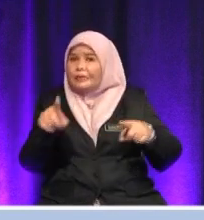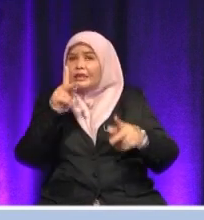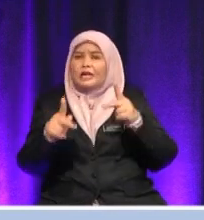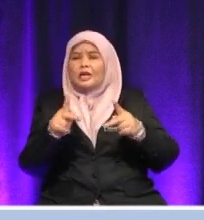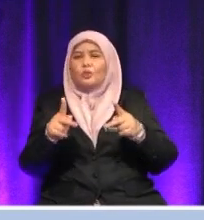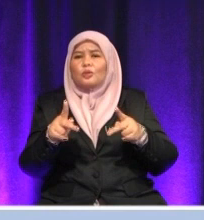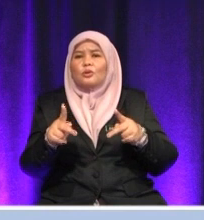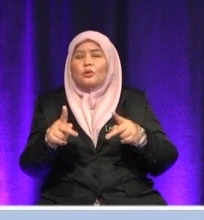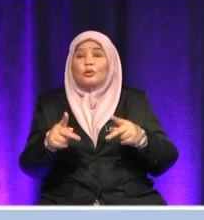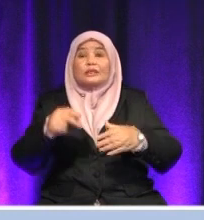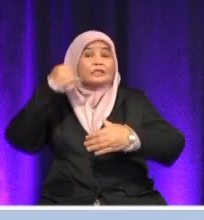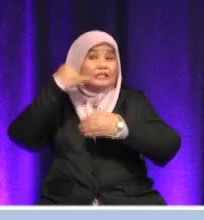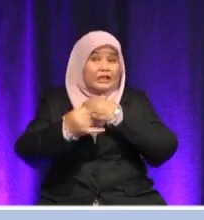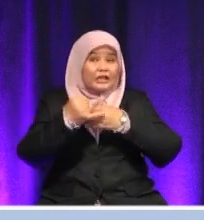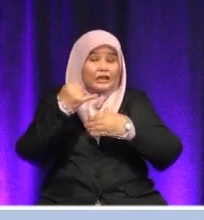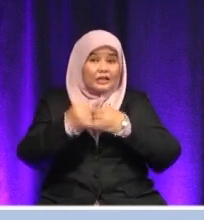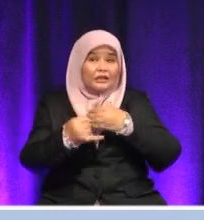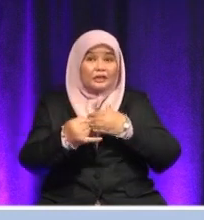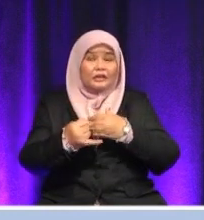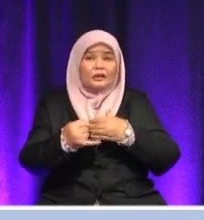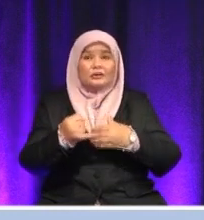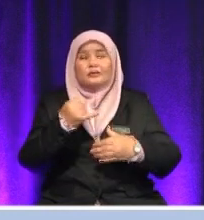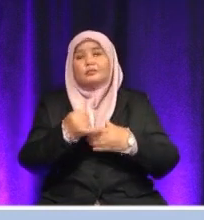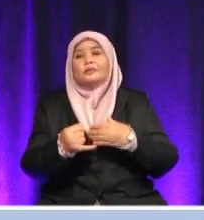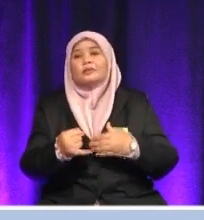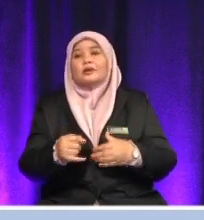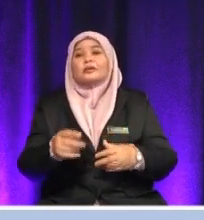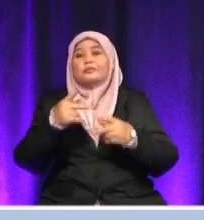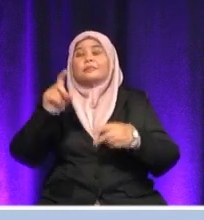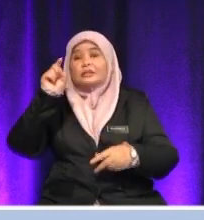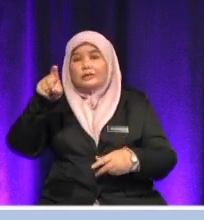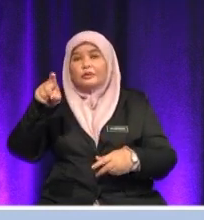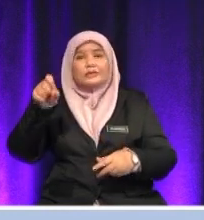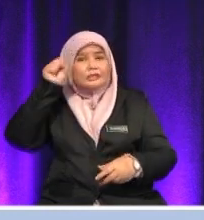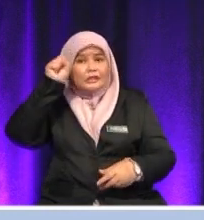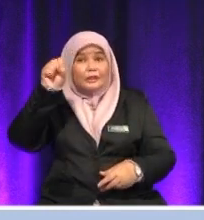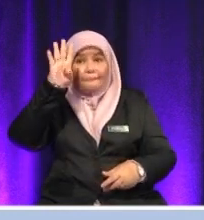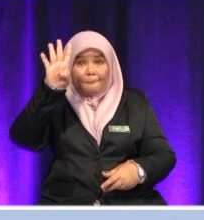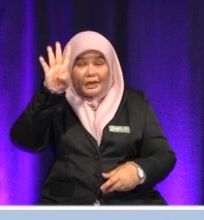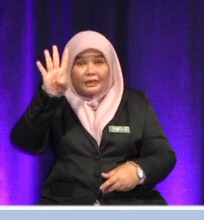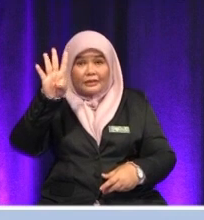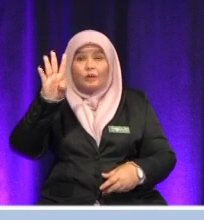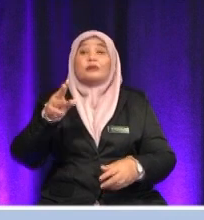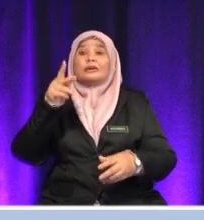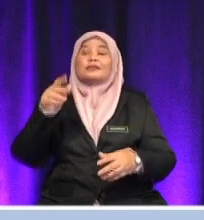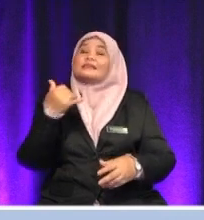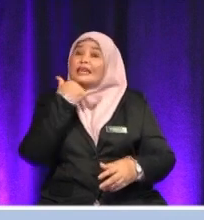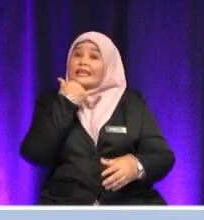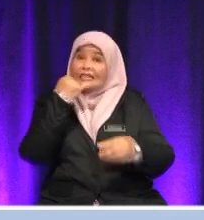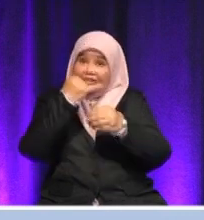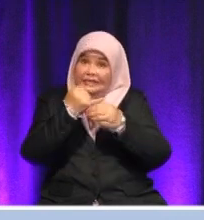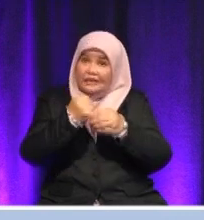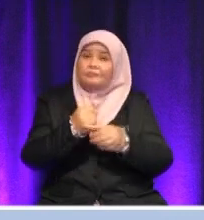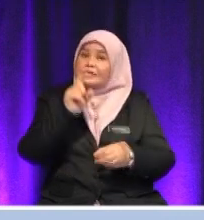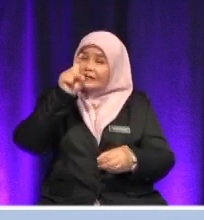kalau jenayah ataupun kesalahan zina, dia memerlukan saksi empat lelaki. Barulah